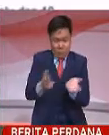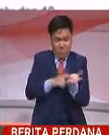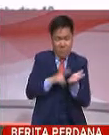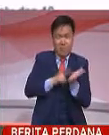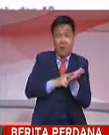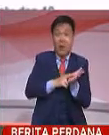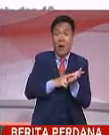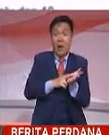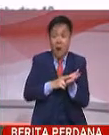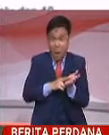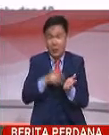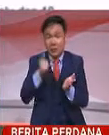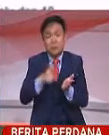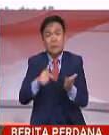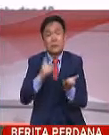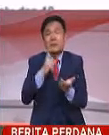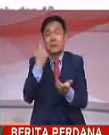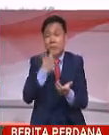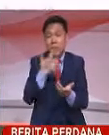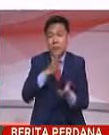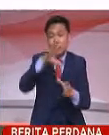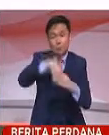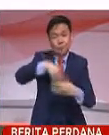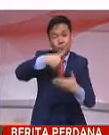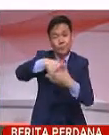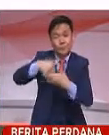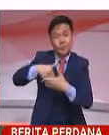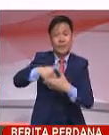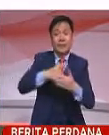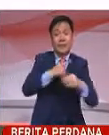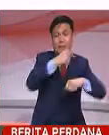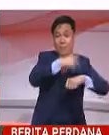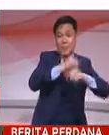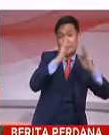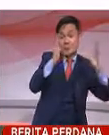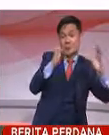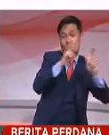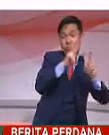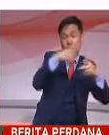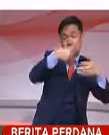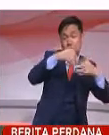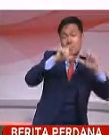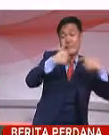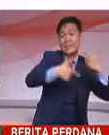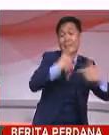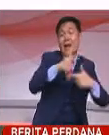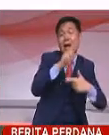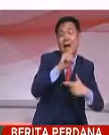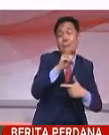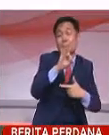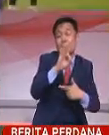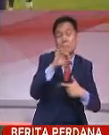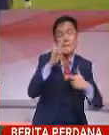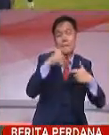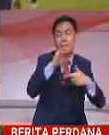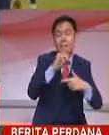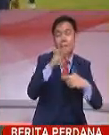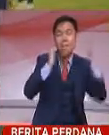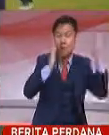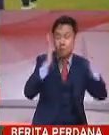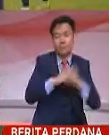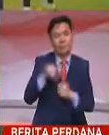pemain pada jendela perpindahan kedua Liga Malaysia 2021. Pembayaran tunggakan gaji dan allowan para pemain dan